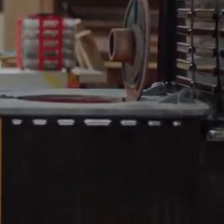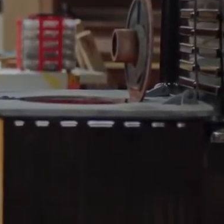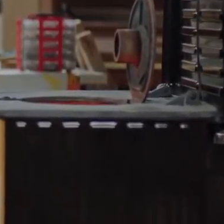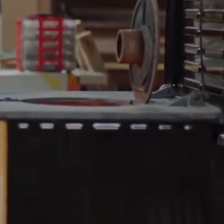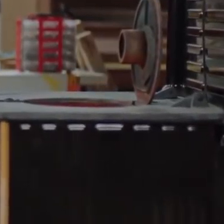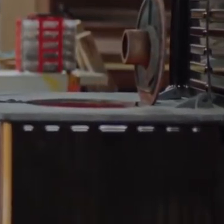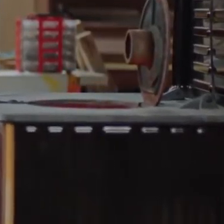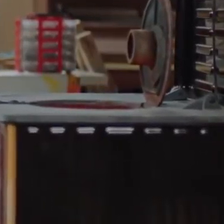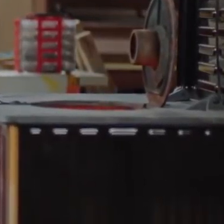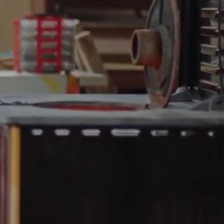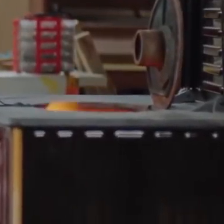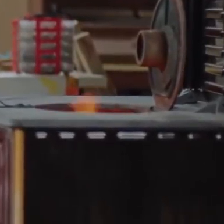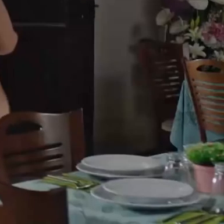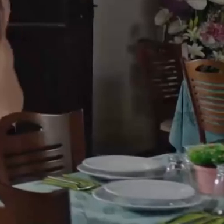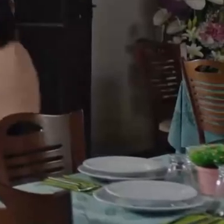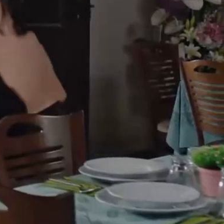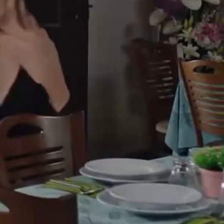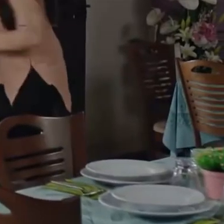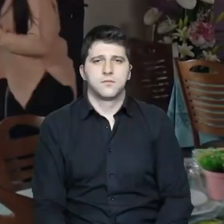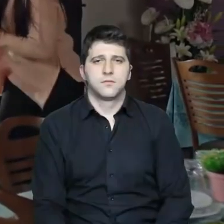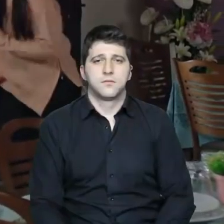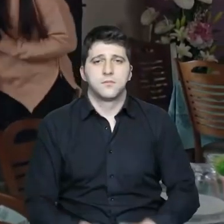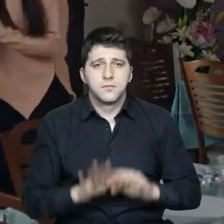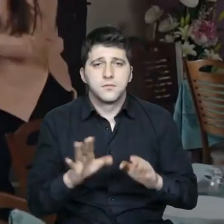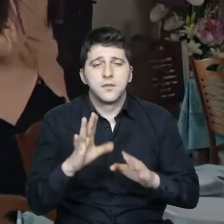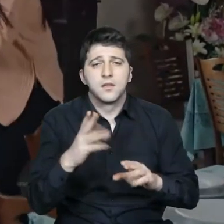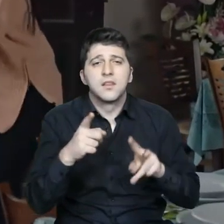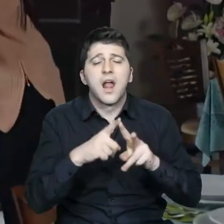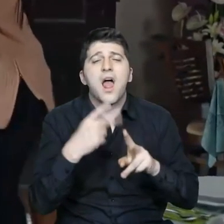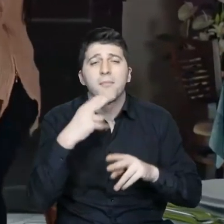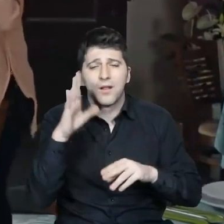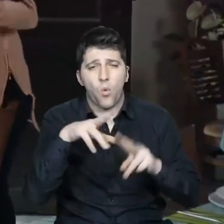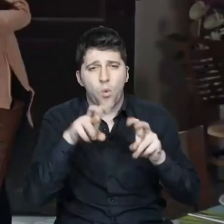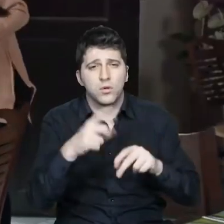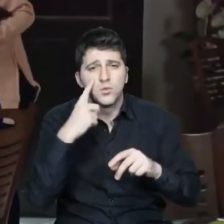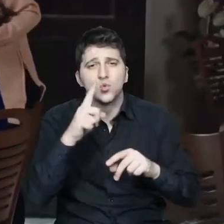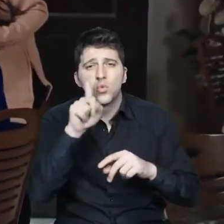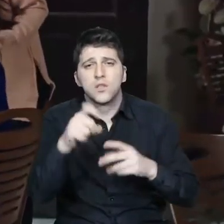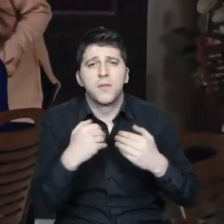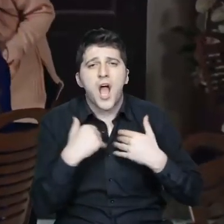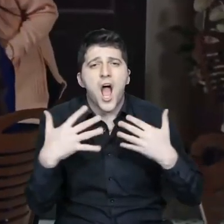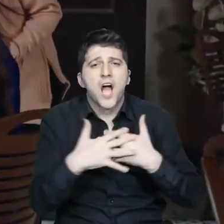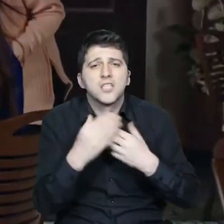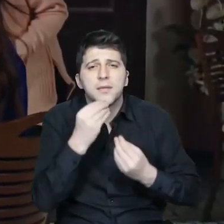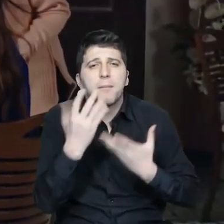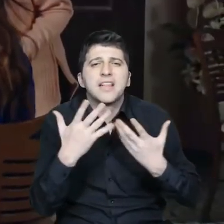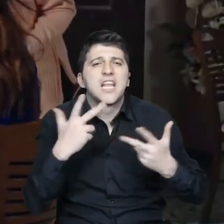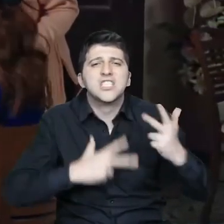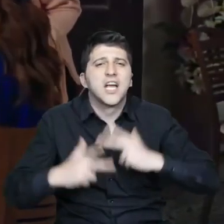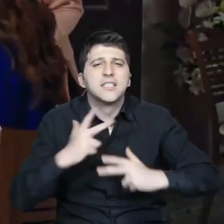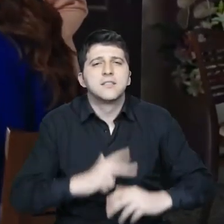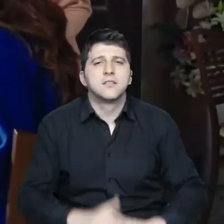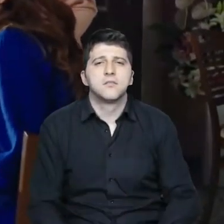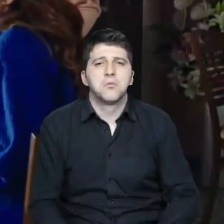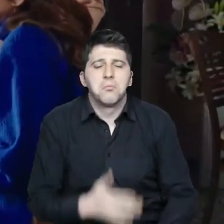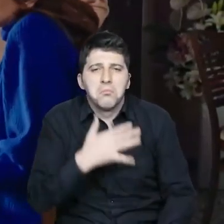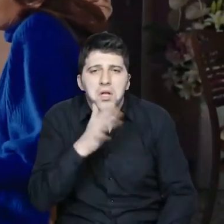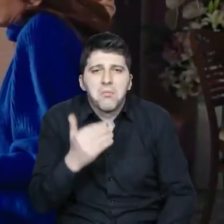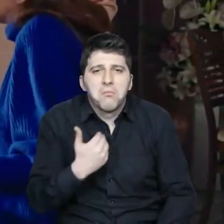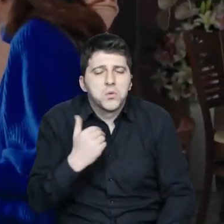Nalan'ın lokantası. Nalan abla, gel otur şöyle. Bir şey soracağım. Akşam yemekte ne giyeceksin?